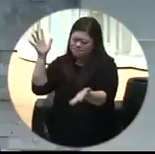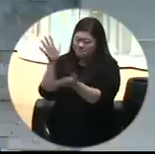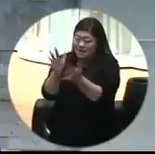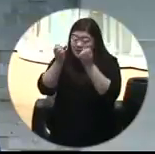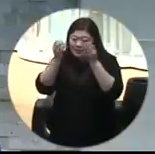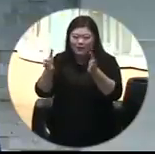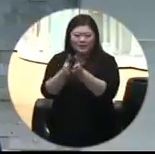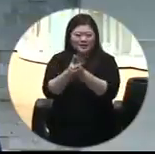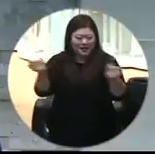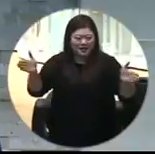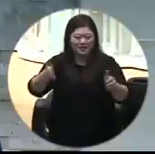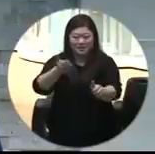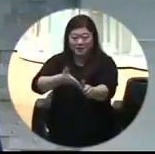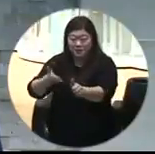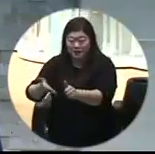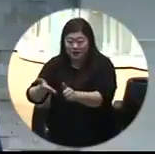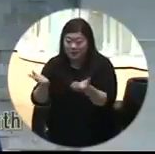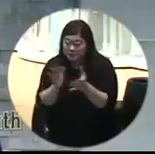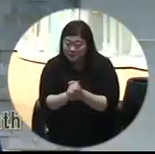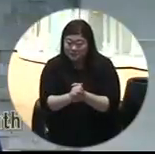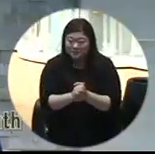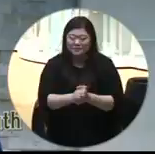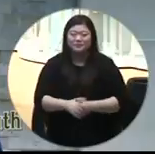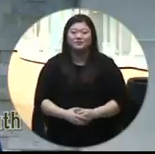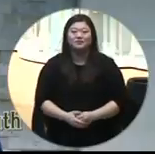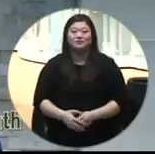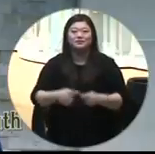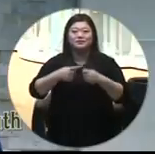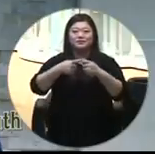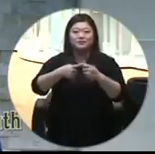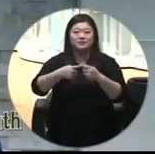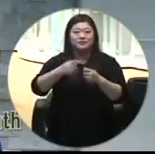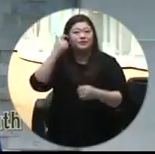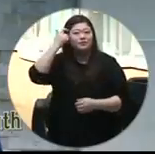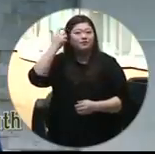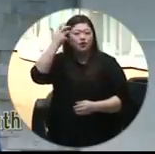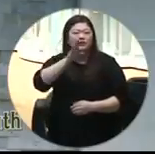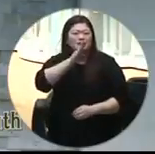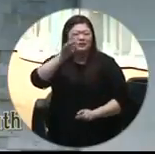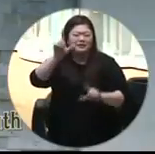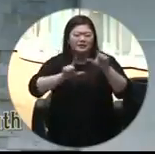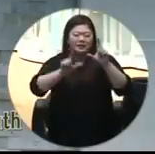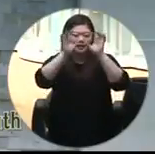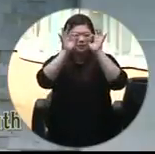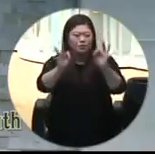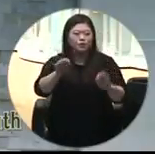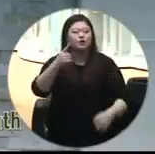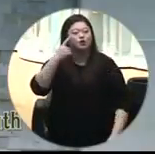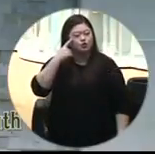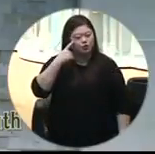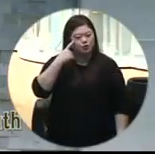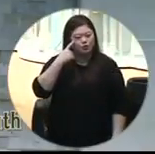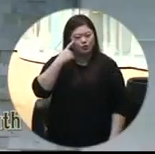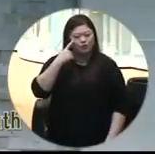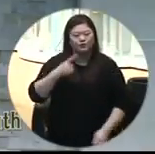주님으로 축복합니다. 그럼 첫째로 영적 실체를 보는 눈입니다.